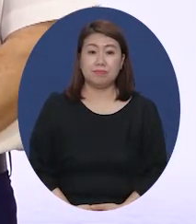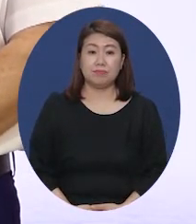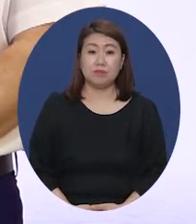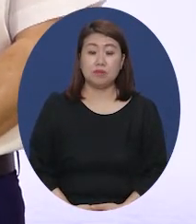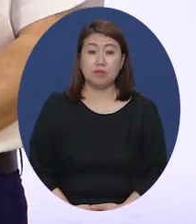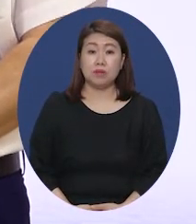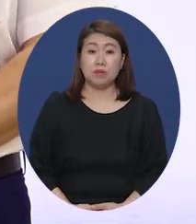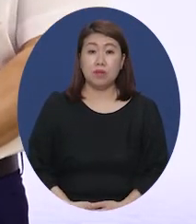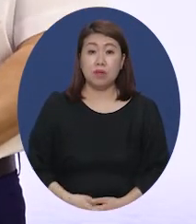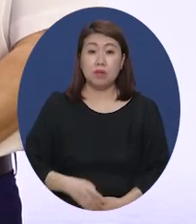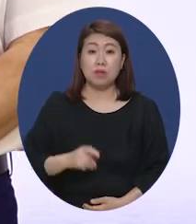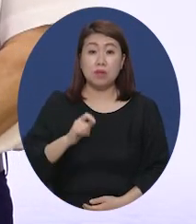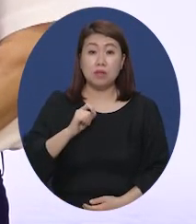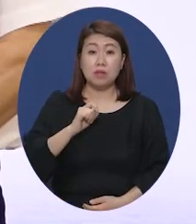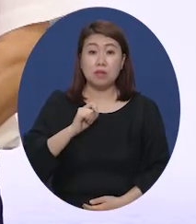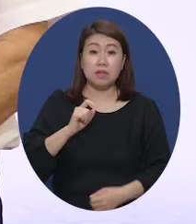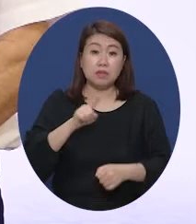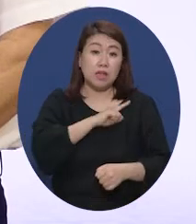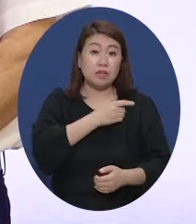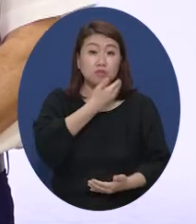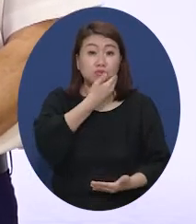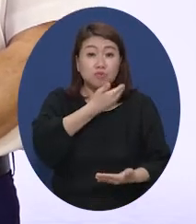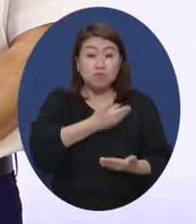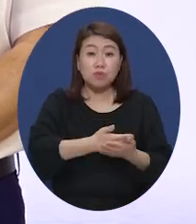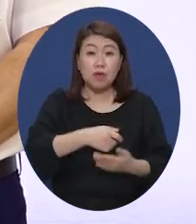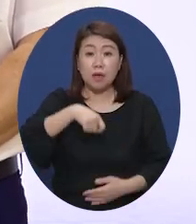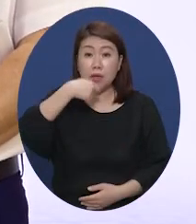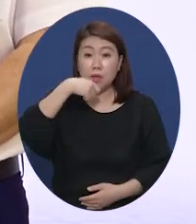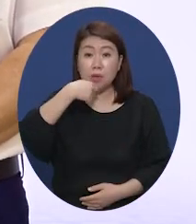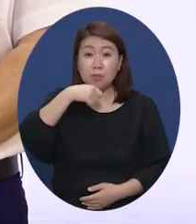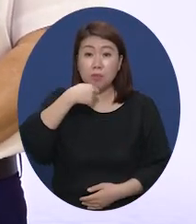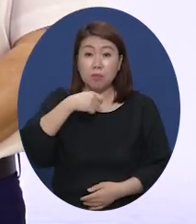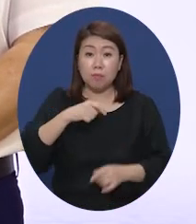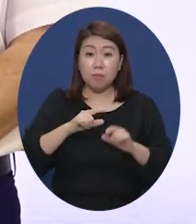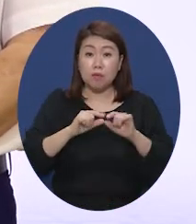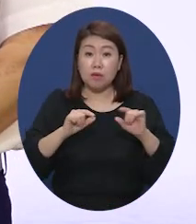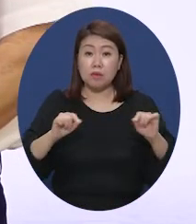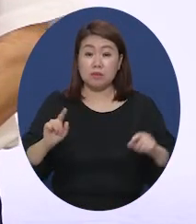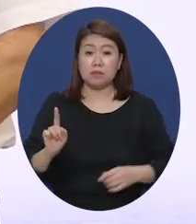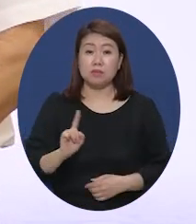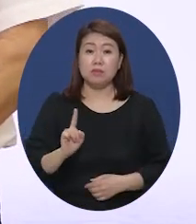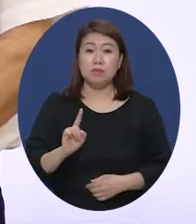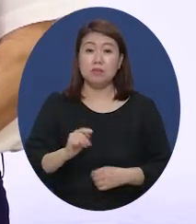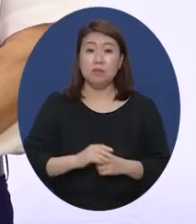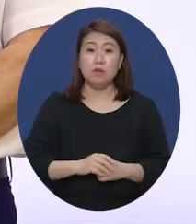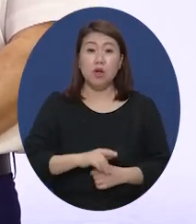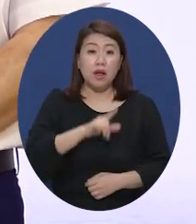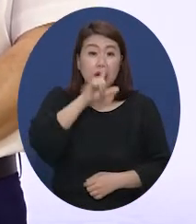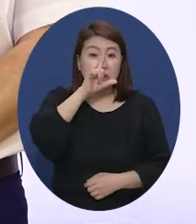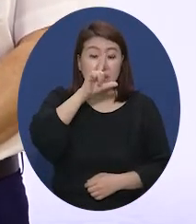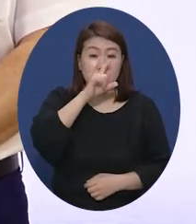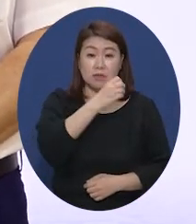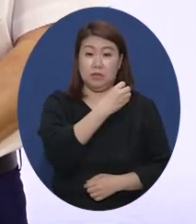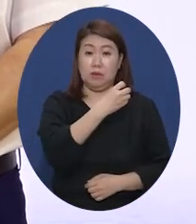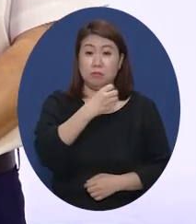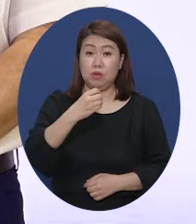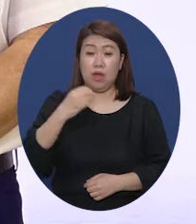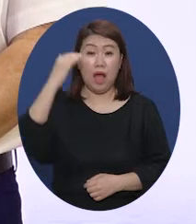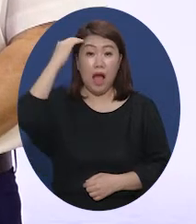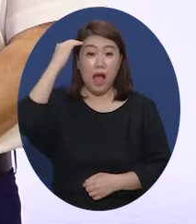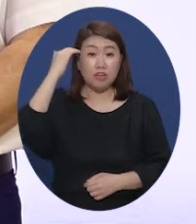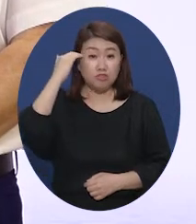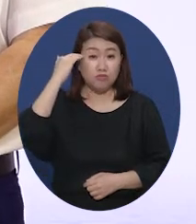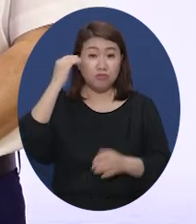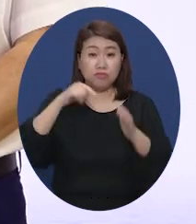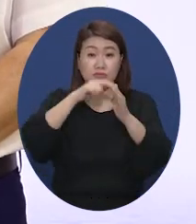그 다음 보면 이제 아마존의 주된 먹거리라고 한다면은 물론 마나우스에 우리나라 삼성과 LG 같은 그 가전, 그 다음에 전기